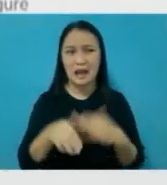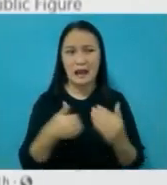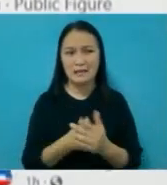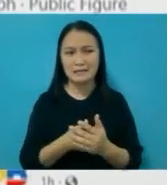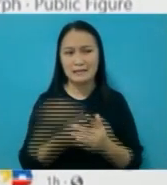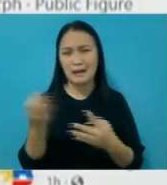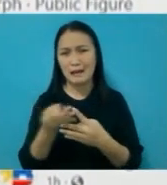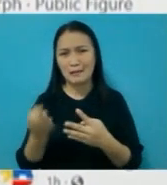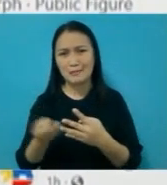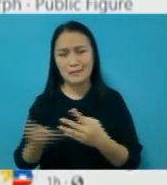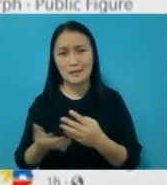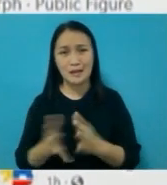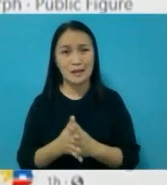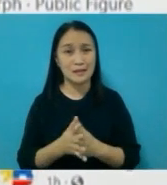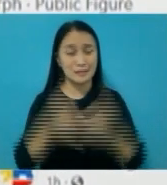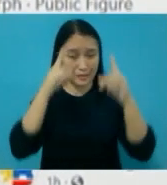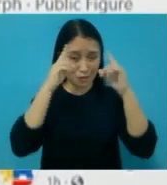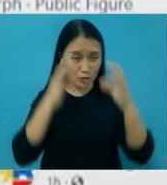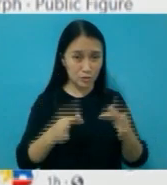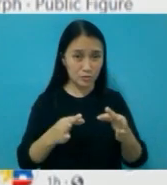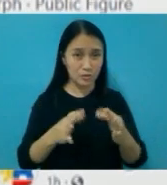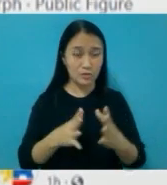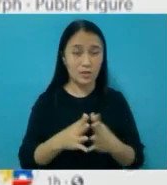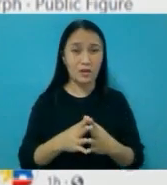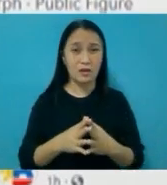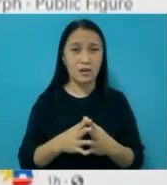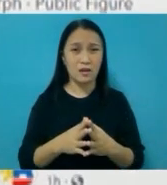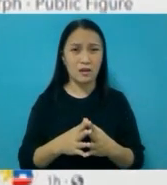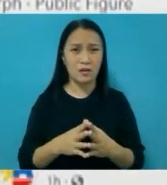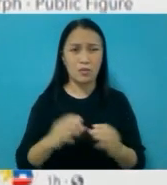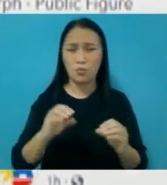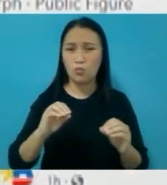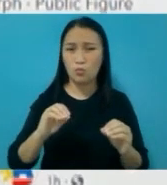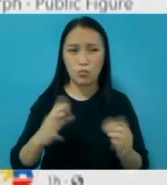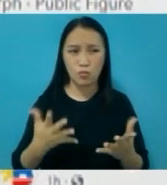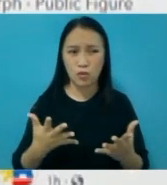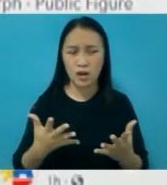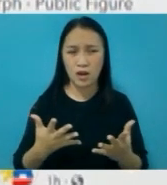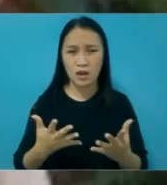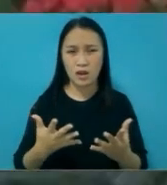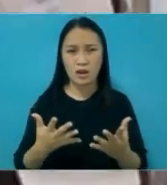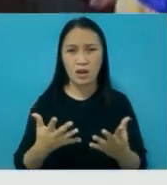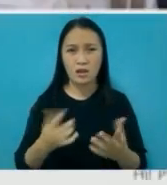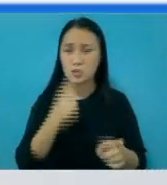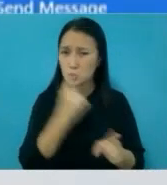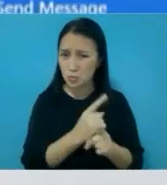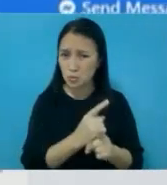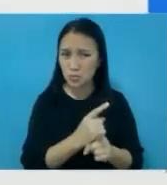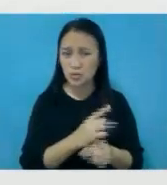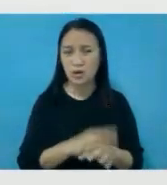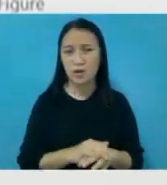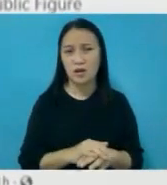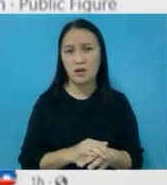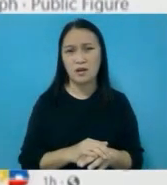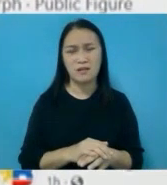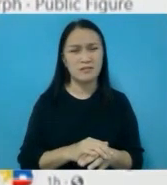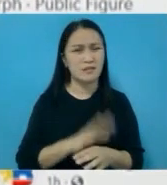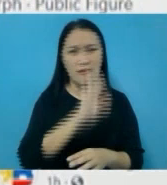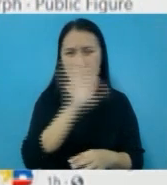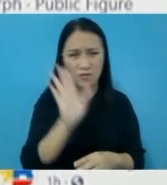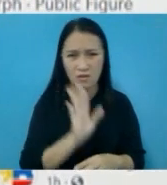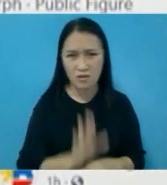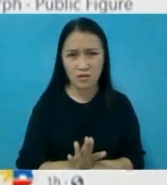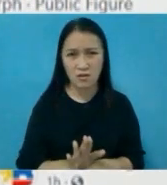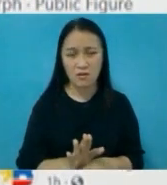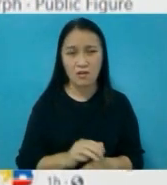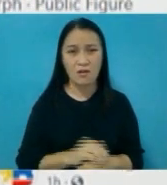desisyon ng Sandigan Bayan ay patunay na walang basihan ang mga akusasyon laban sa kanya. Kahit kailan daw, hindi siya sangkot sa